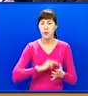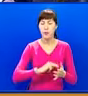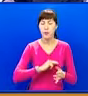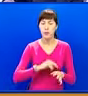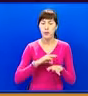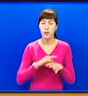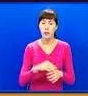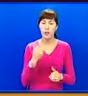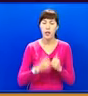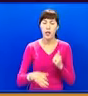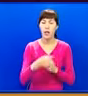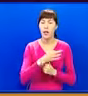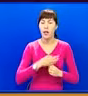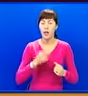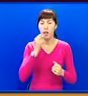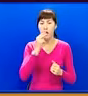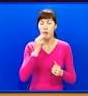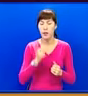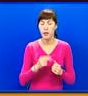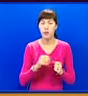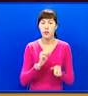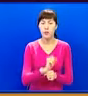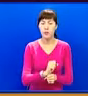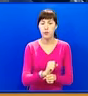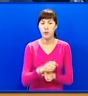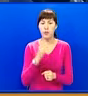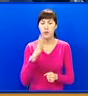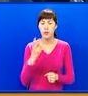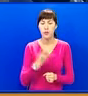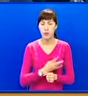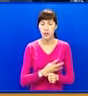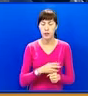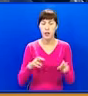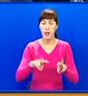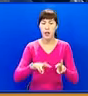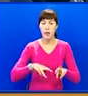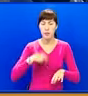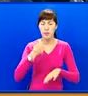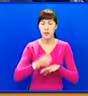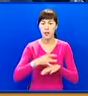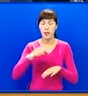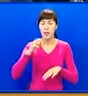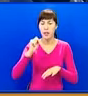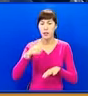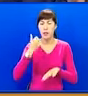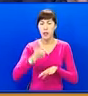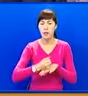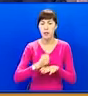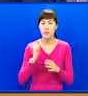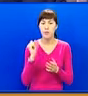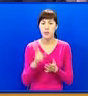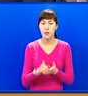жүруде. Әрбір облыстың азық-түлік бойынша қойма толы қоры болуы керек. Премьер-министр Бақытжан Сағынтаев әкімдерге осы